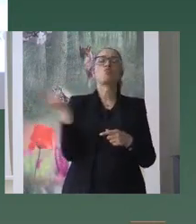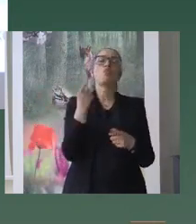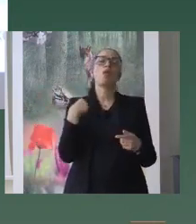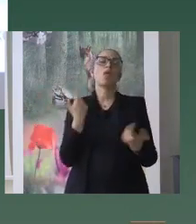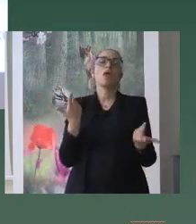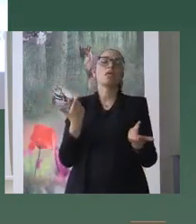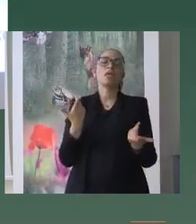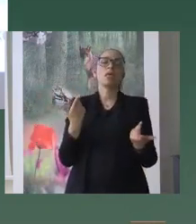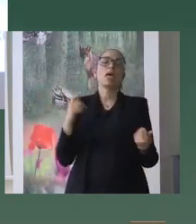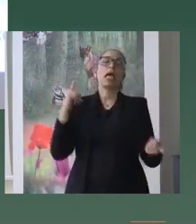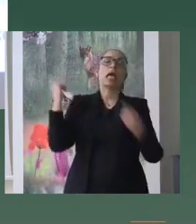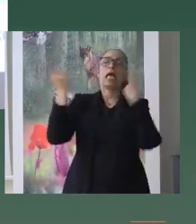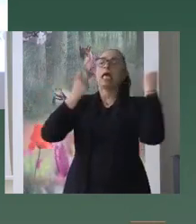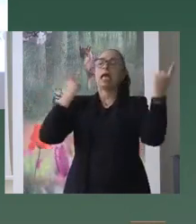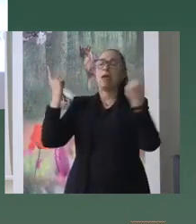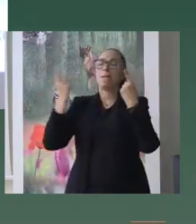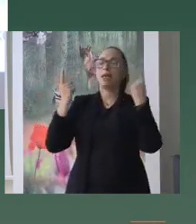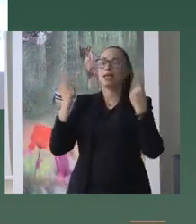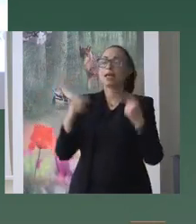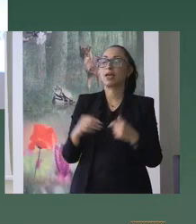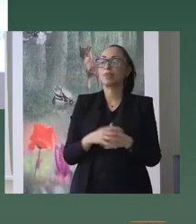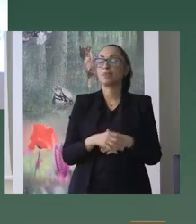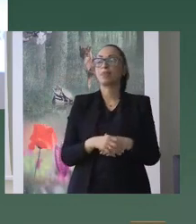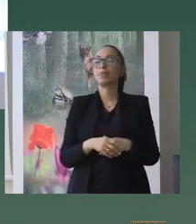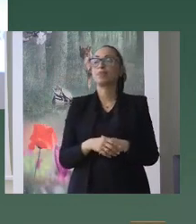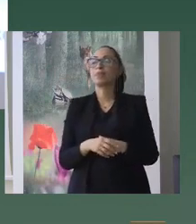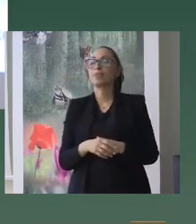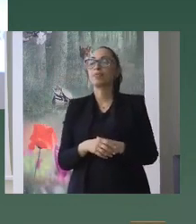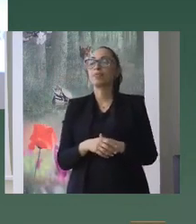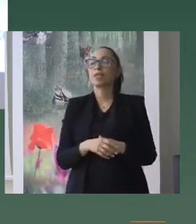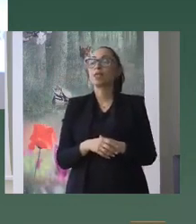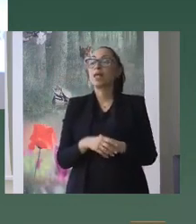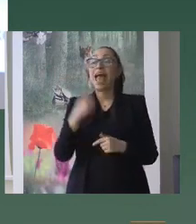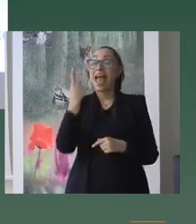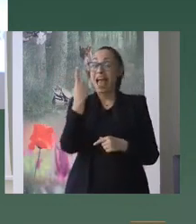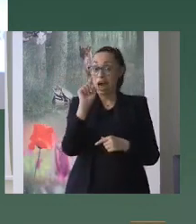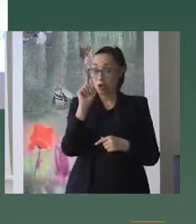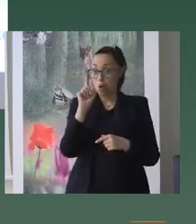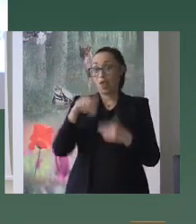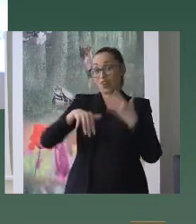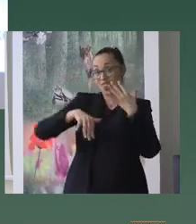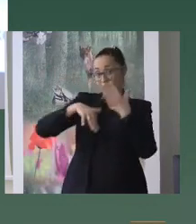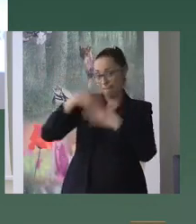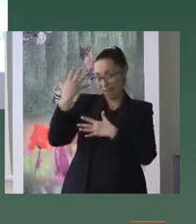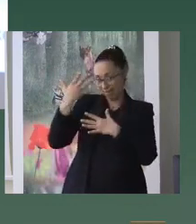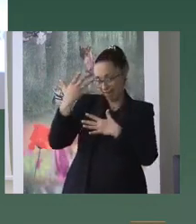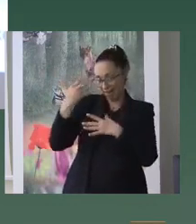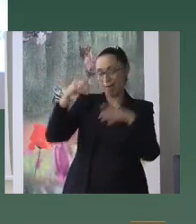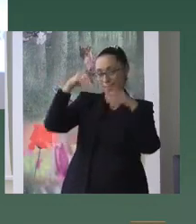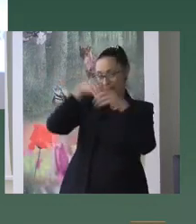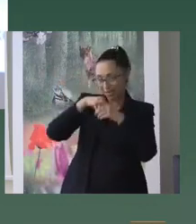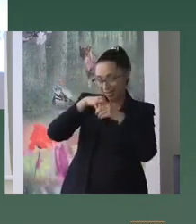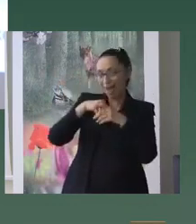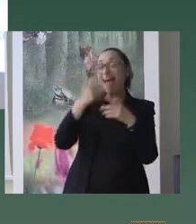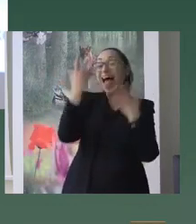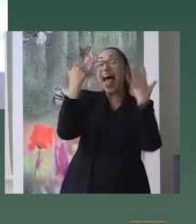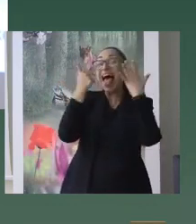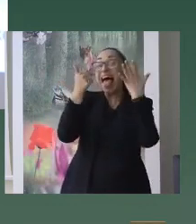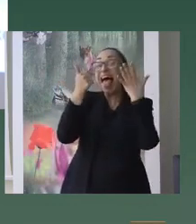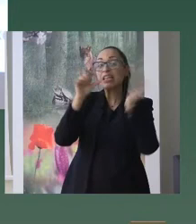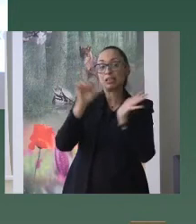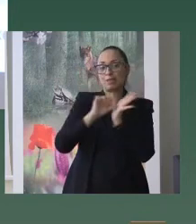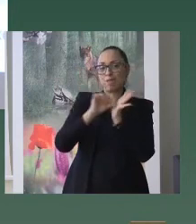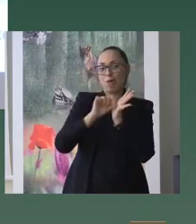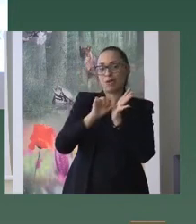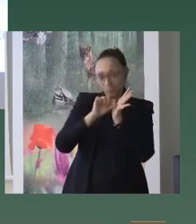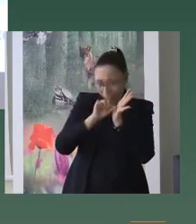ουδέτερες. Ναι. 15 ή 6 είναι ελληνικές. Από τις 115. Α, 115. 115 ή 6. Εγώ νόμιζα